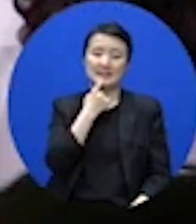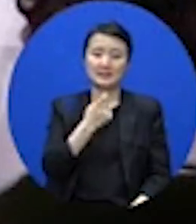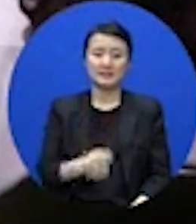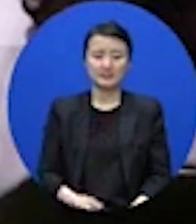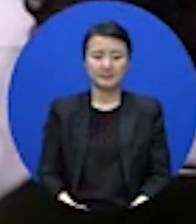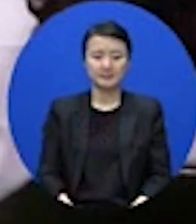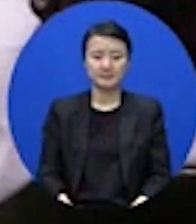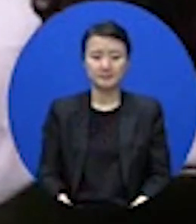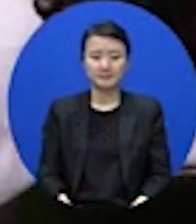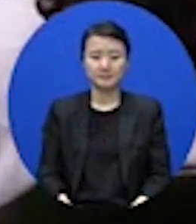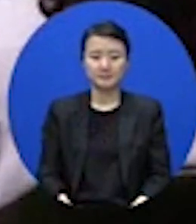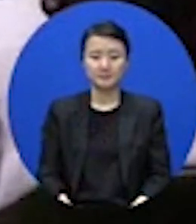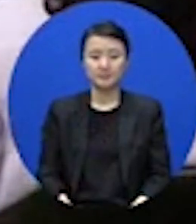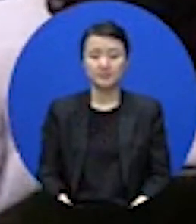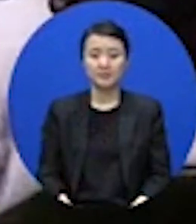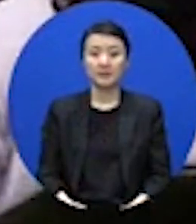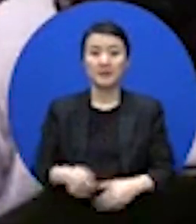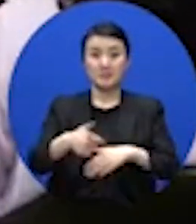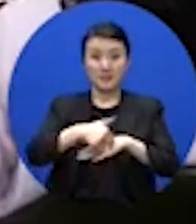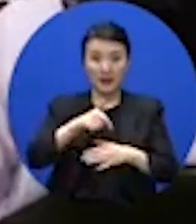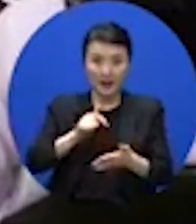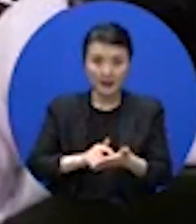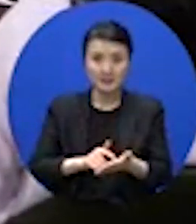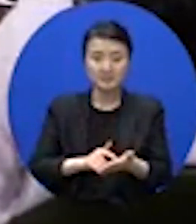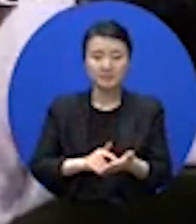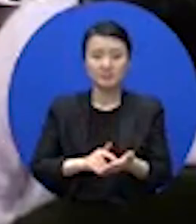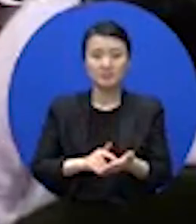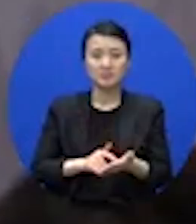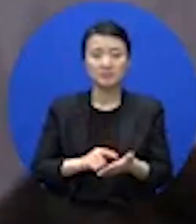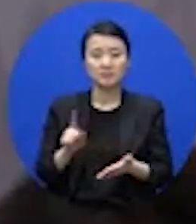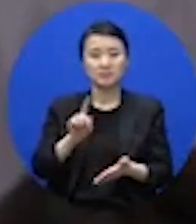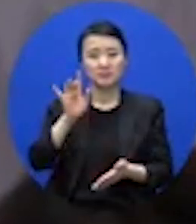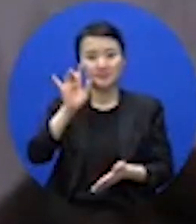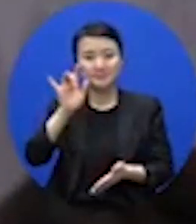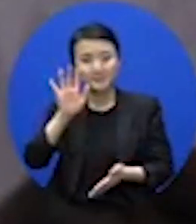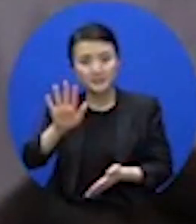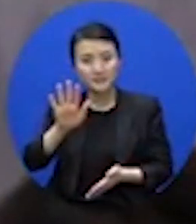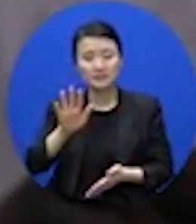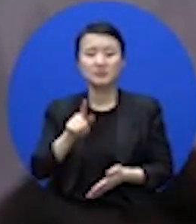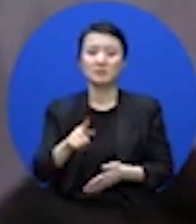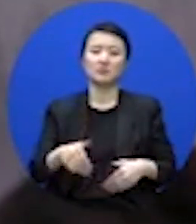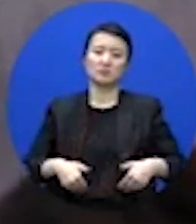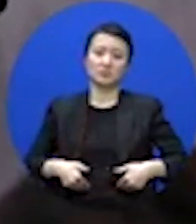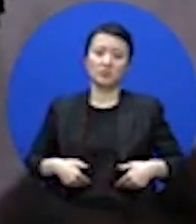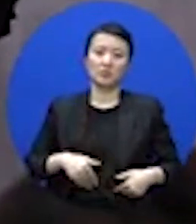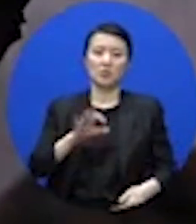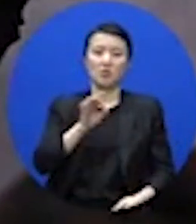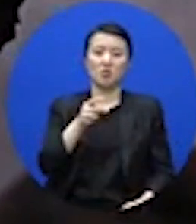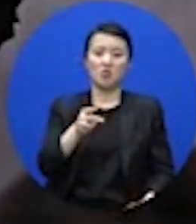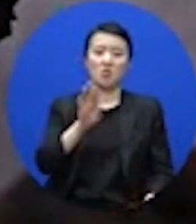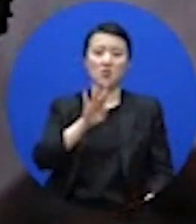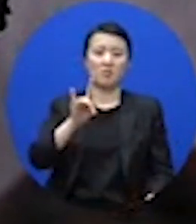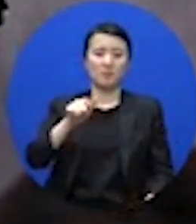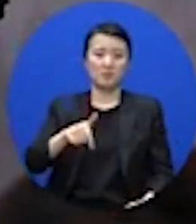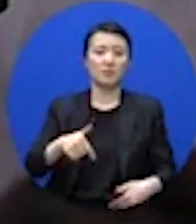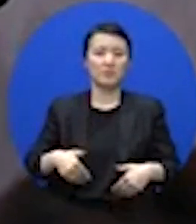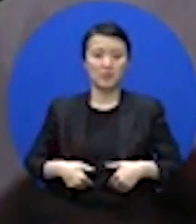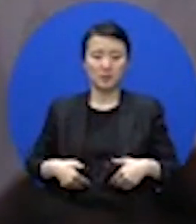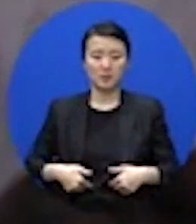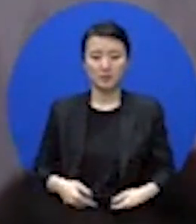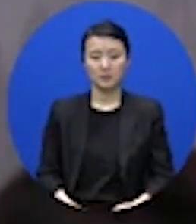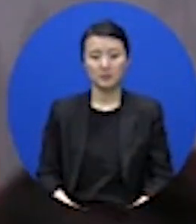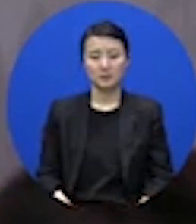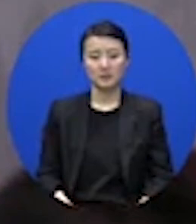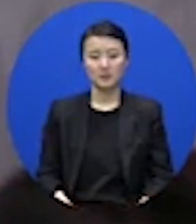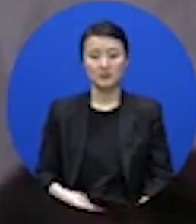항상 따라해 보시겠어요? 여백. 여백. 여백을 두셔야 돼요. 제 친구 중에 하나는요.